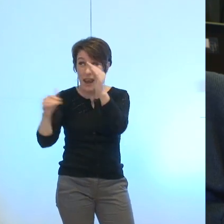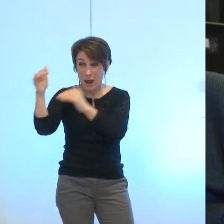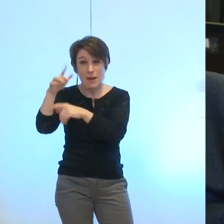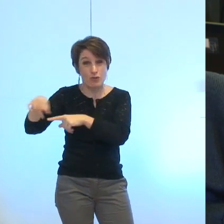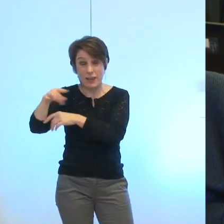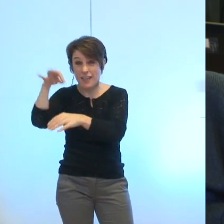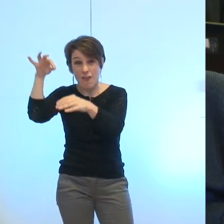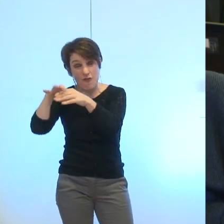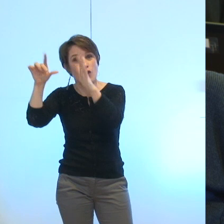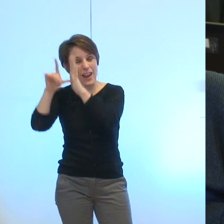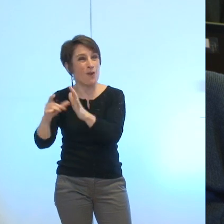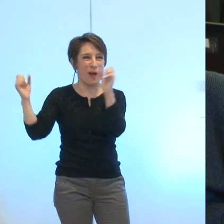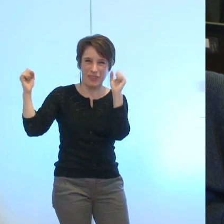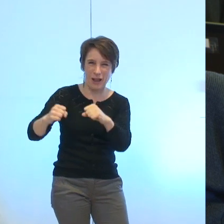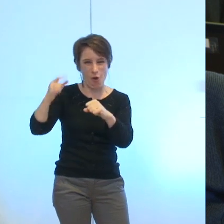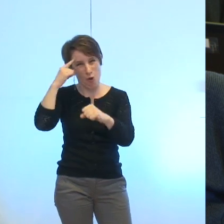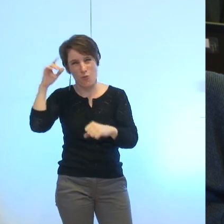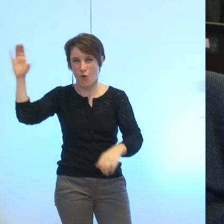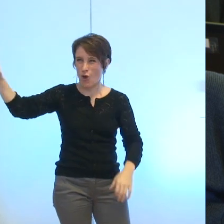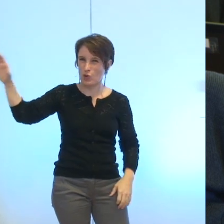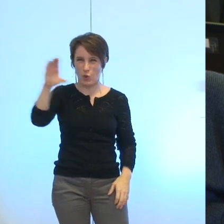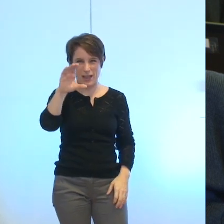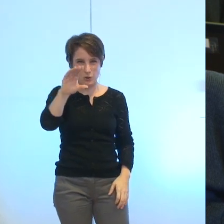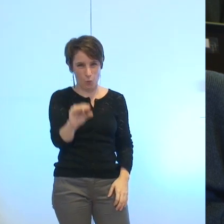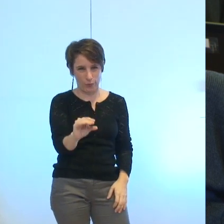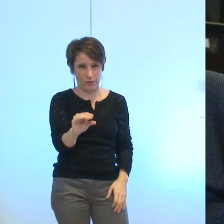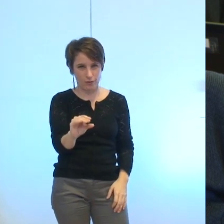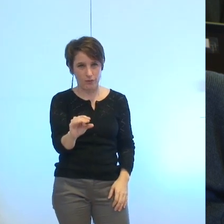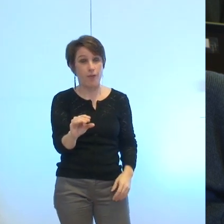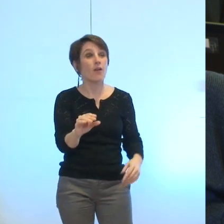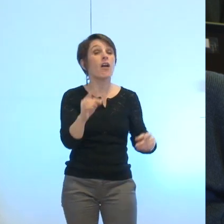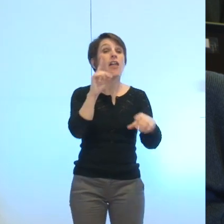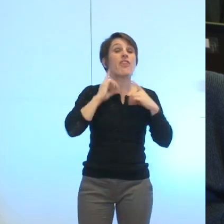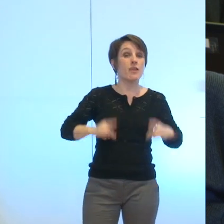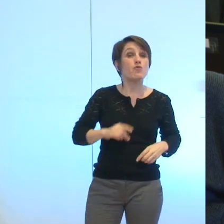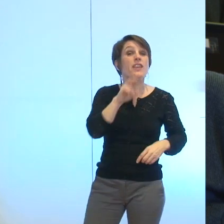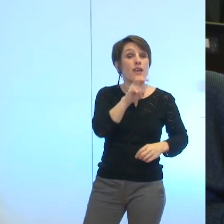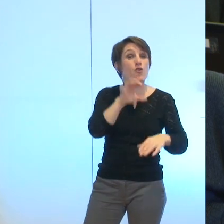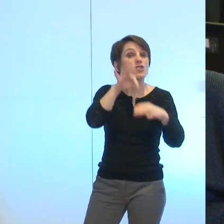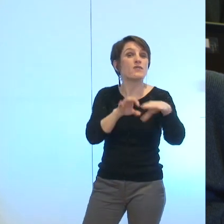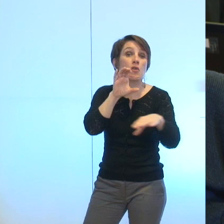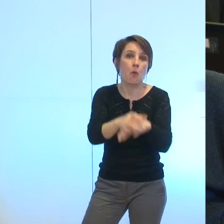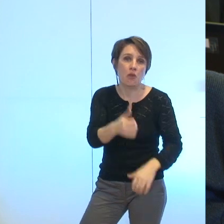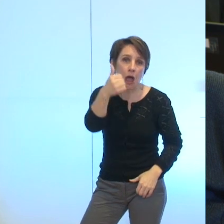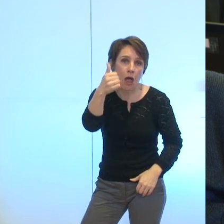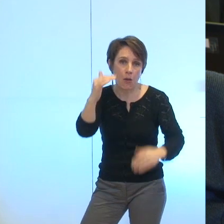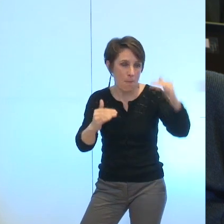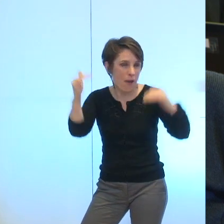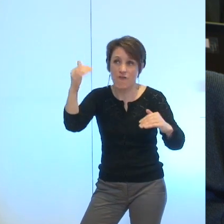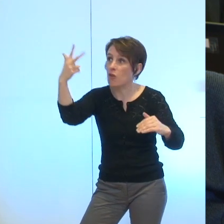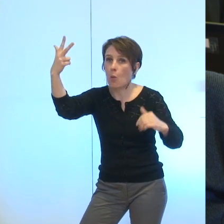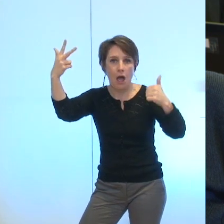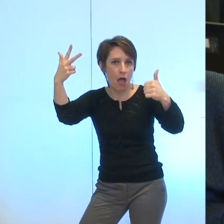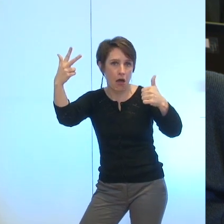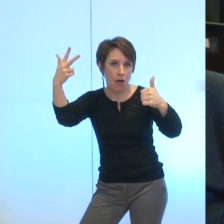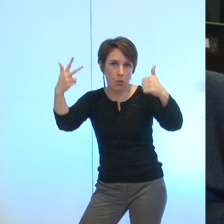texte de loi qui inscrit la baisse des dotations que de députés qui s on opposés alors si votre